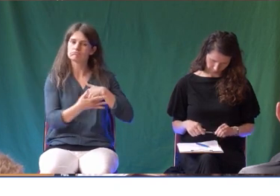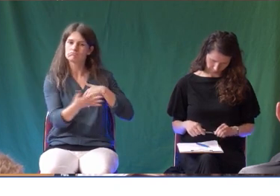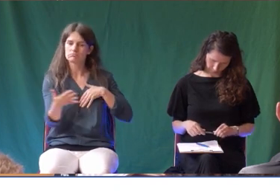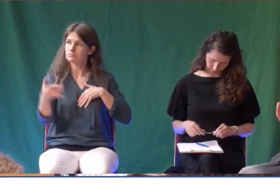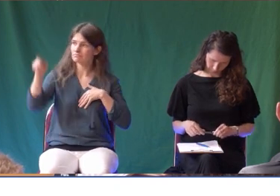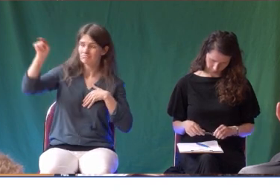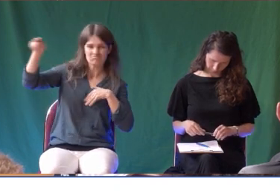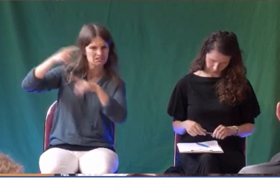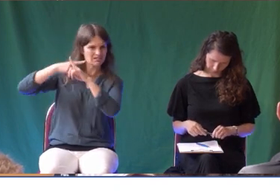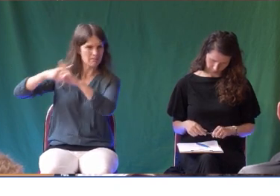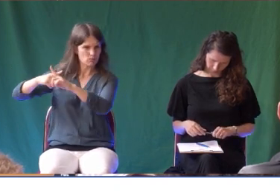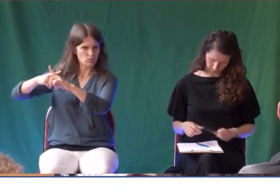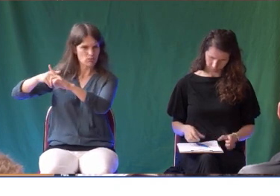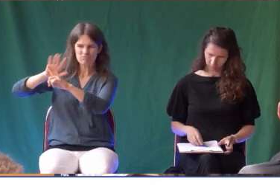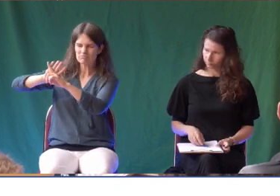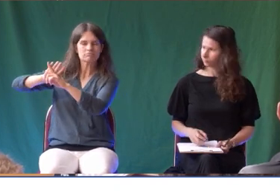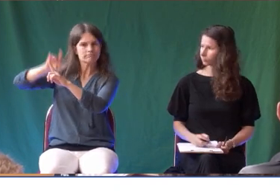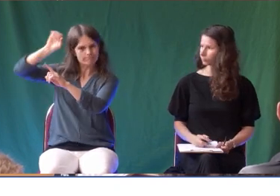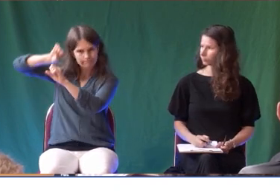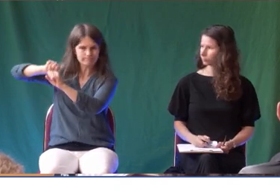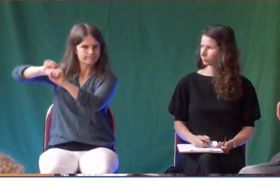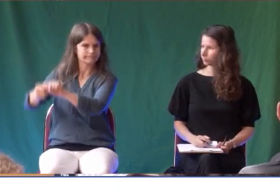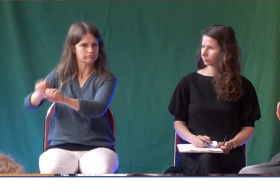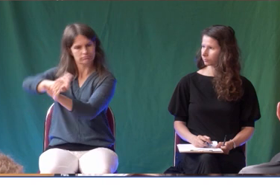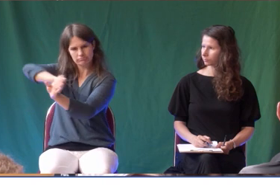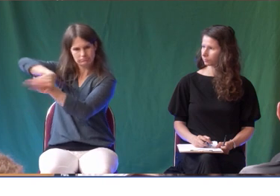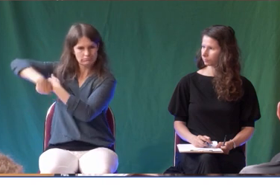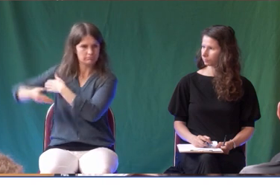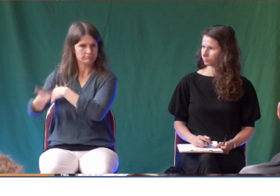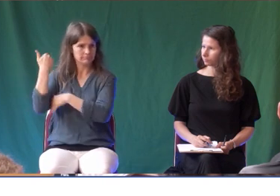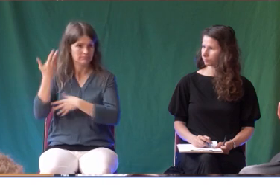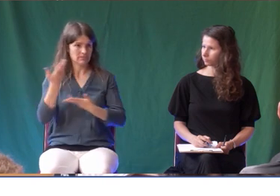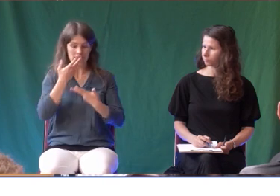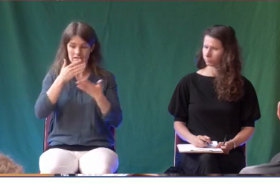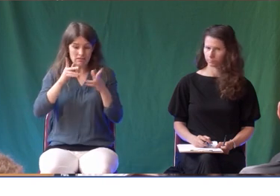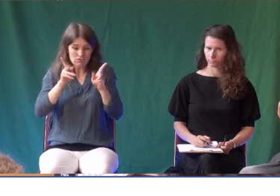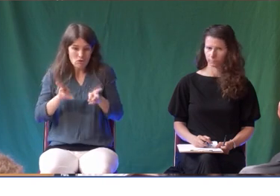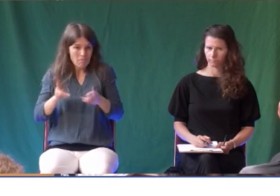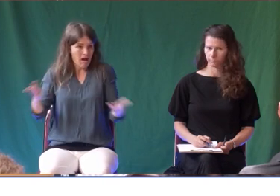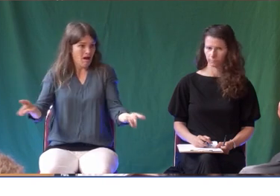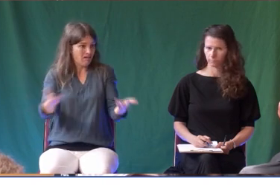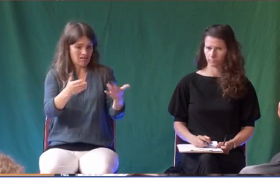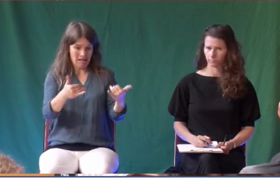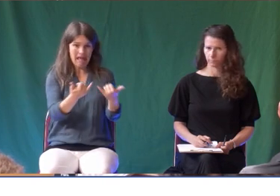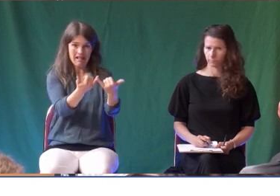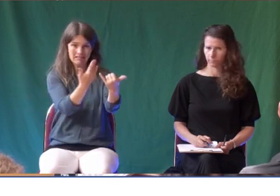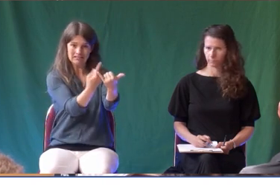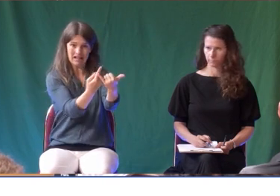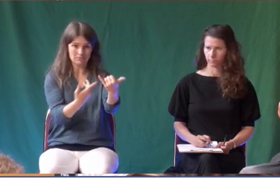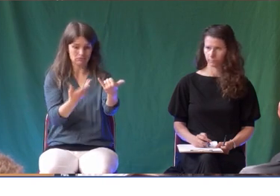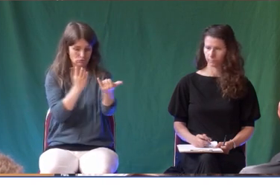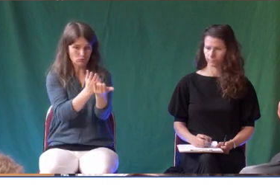das soll ganz normal sein Menschen mit Behinderung sind Eltern das sind sie auch jetzt schon